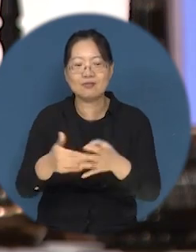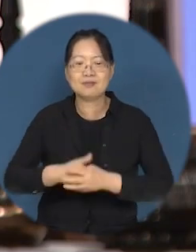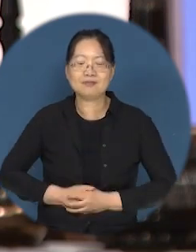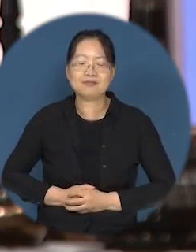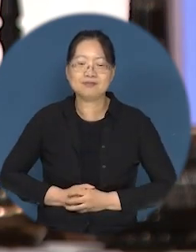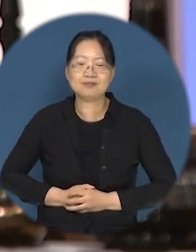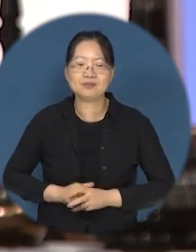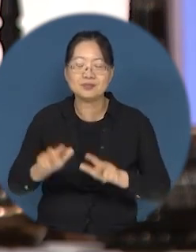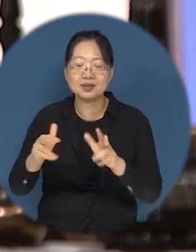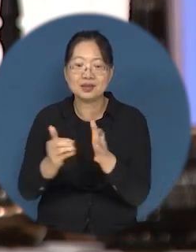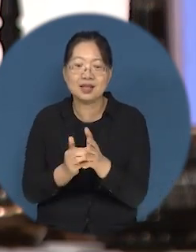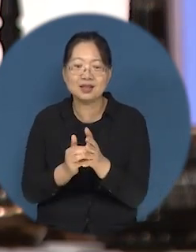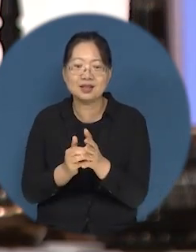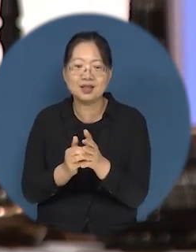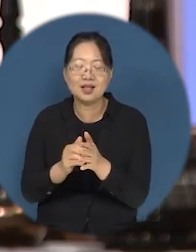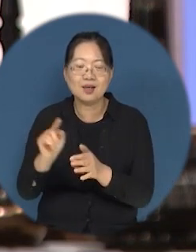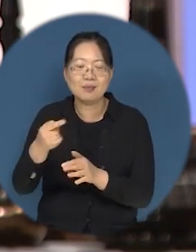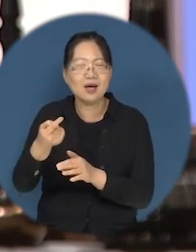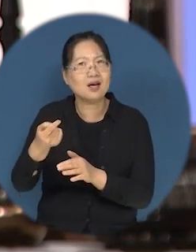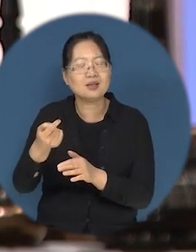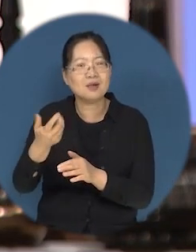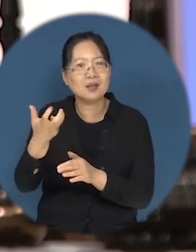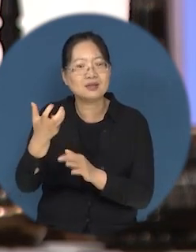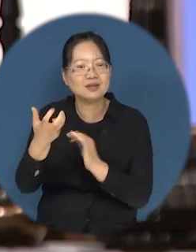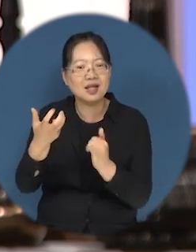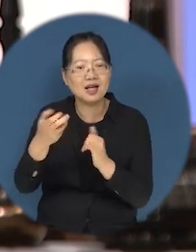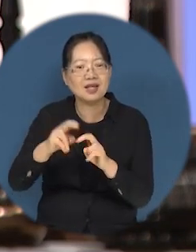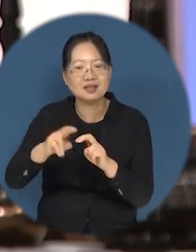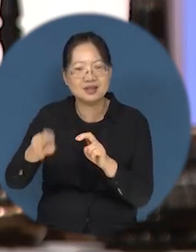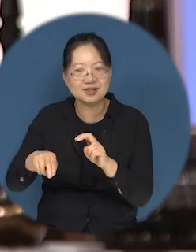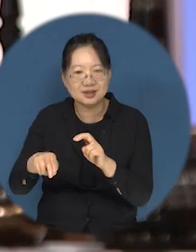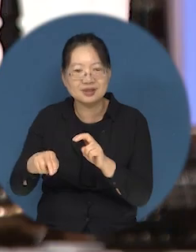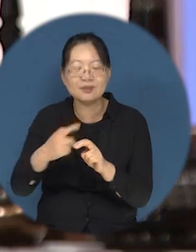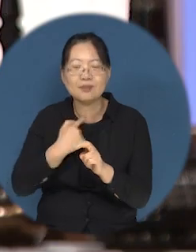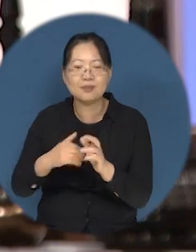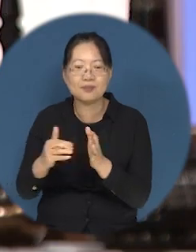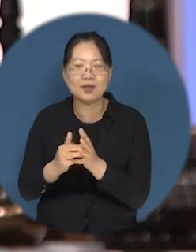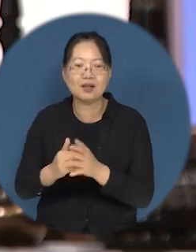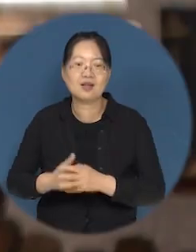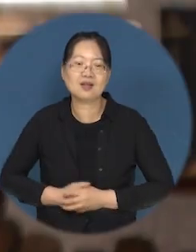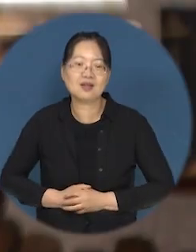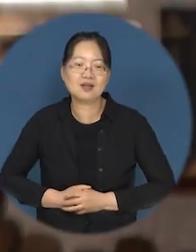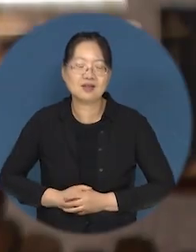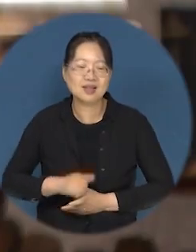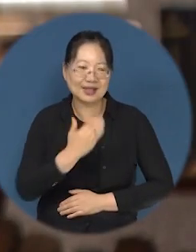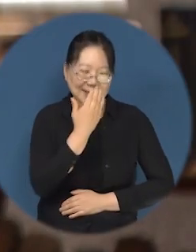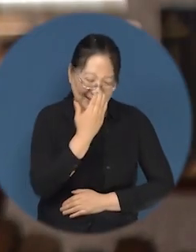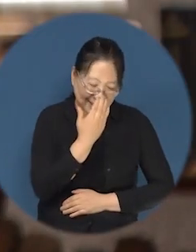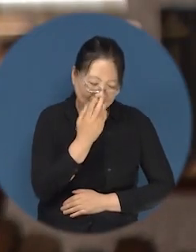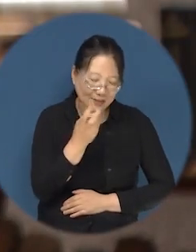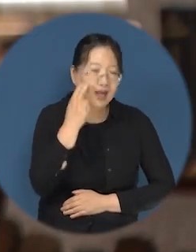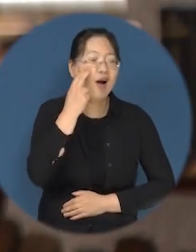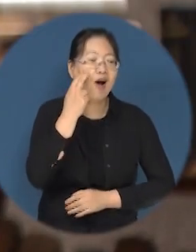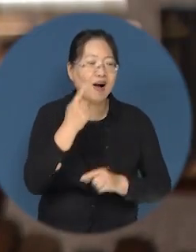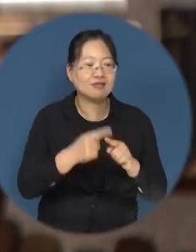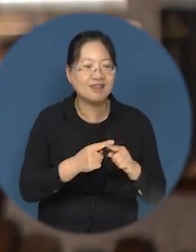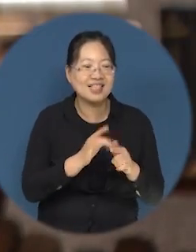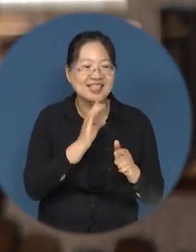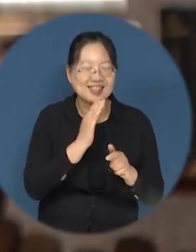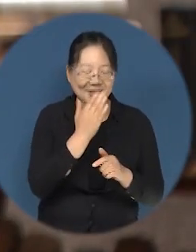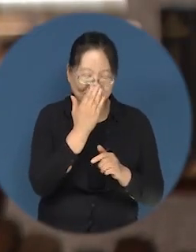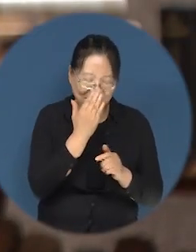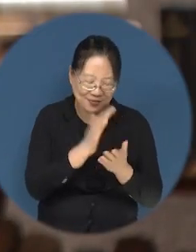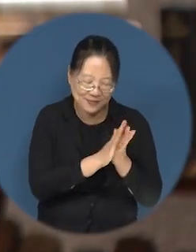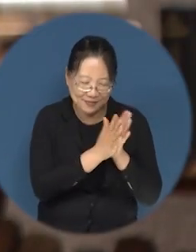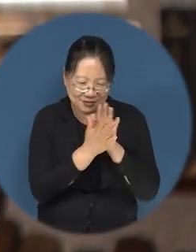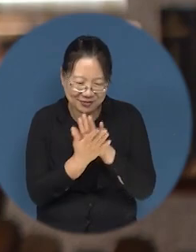많아서 여태까지 아마 뭐 100은 안 돼도 한 80명 정도는 이직을 저희가 한 것 같고요. 착한 척 하다가 착해지셨다라고 표현